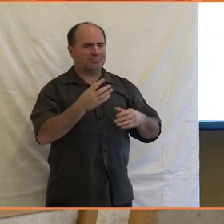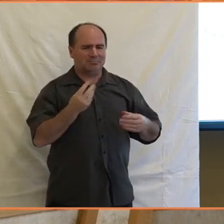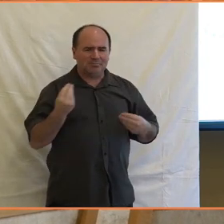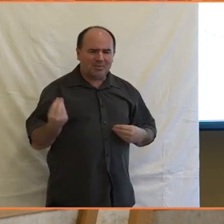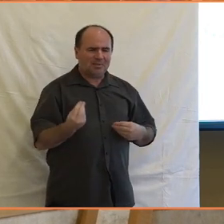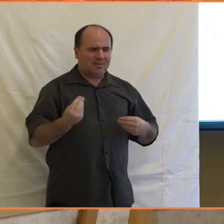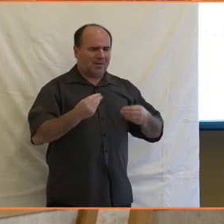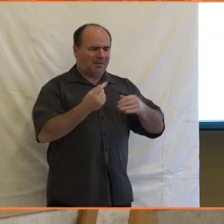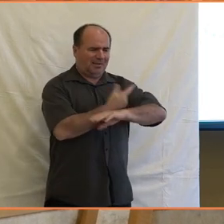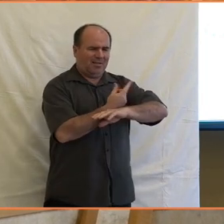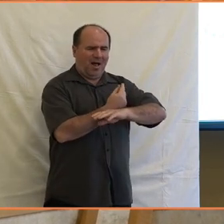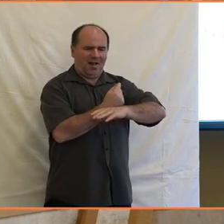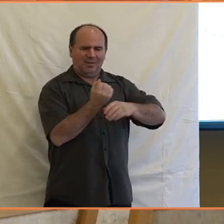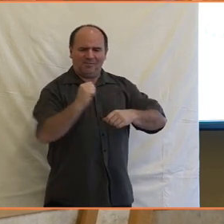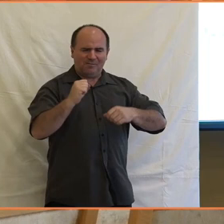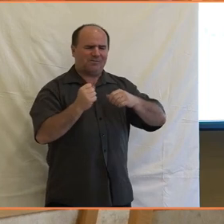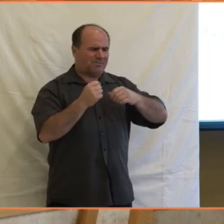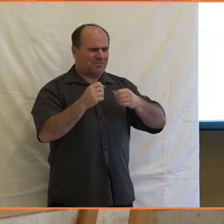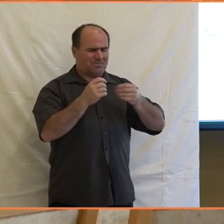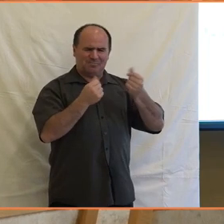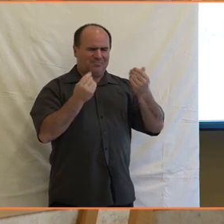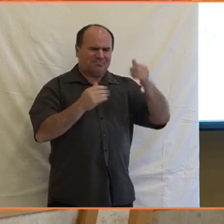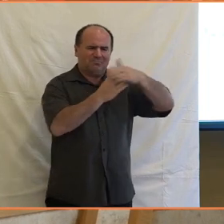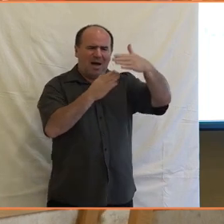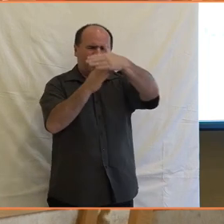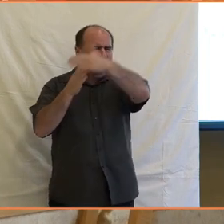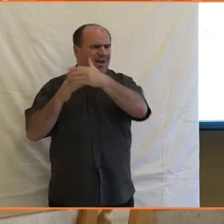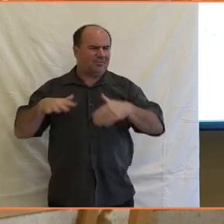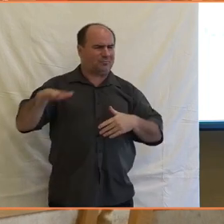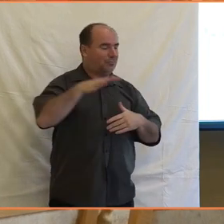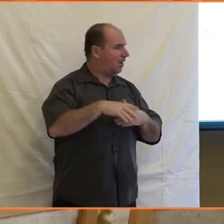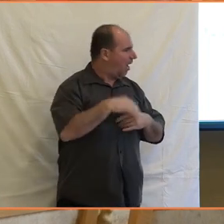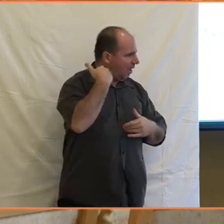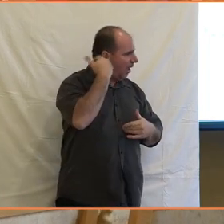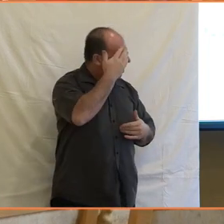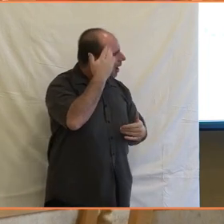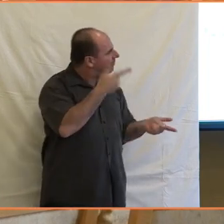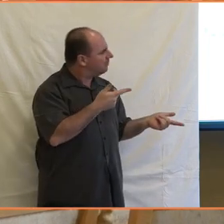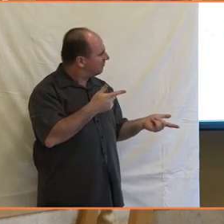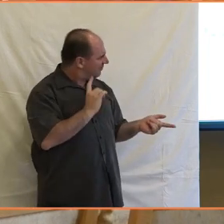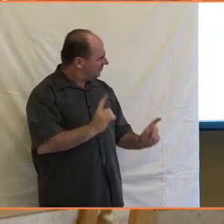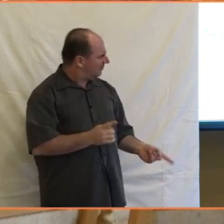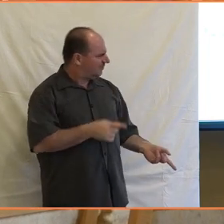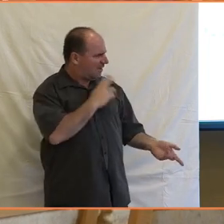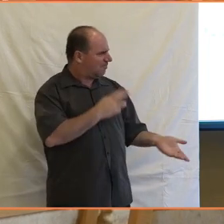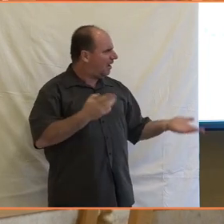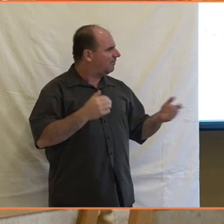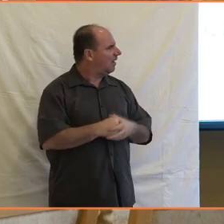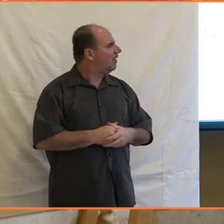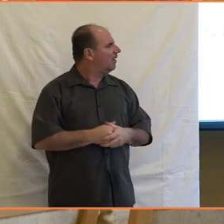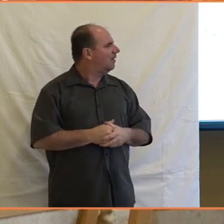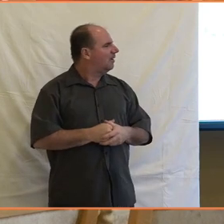mohl říct, jak je na tom zahraničí? Tady je přece spousta jako zemí, který, nebo aspoň se to tvrdí, se touhletou digitalizací